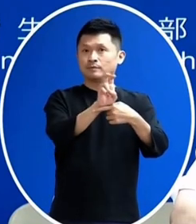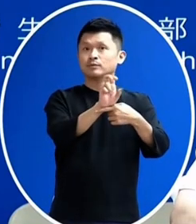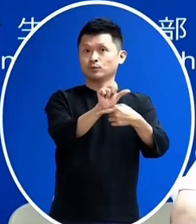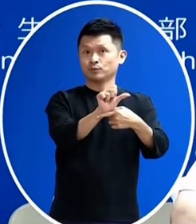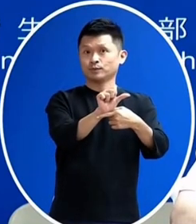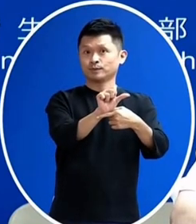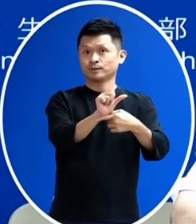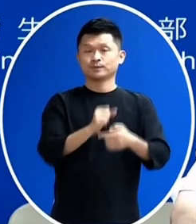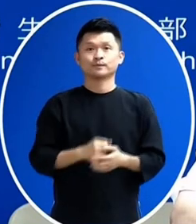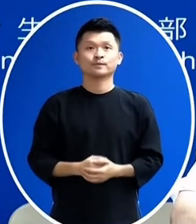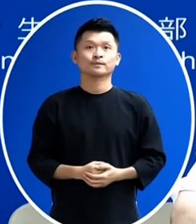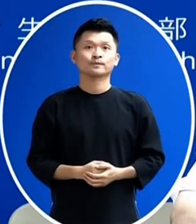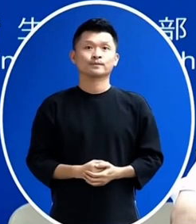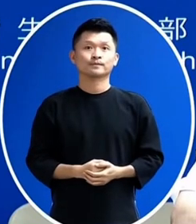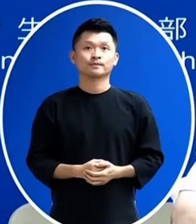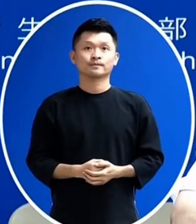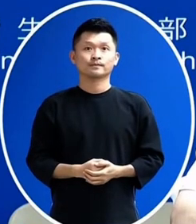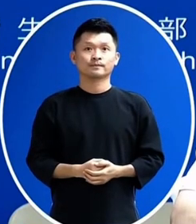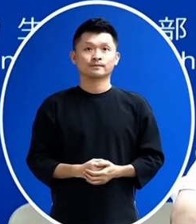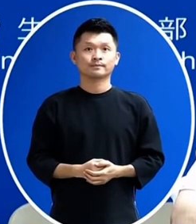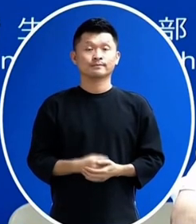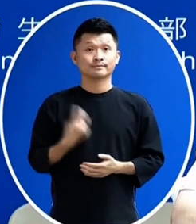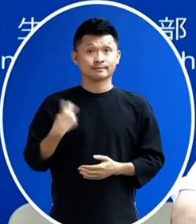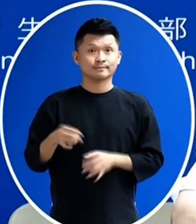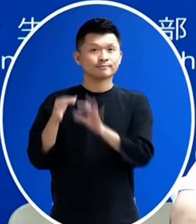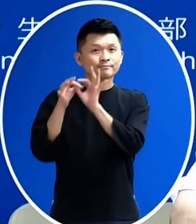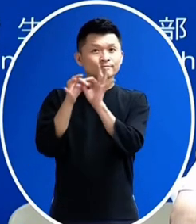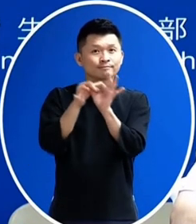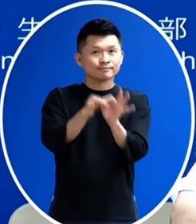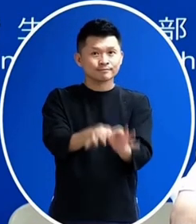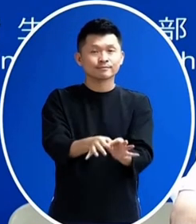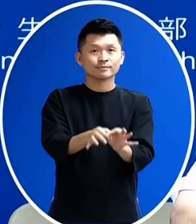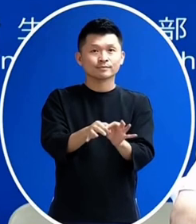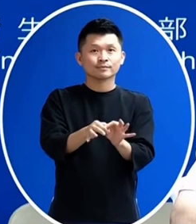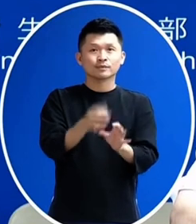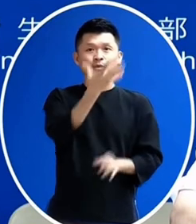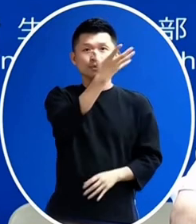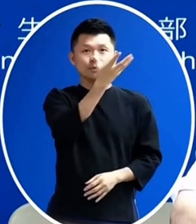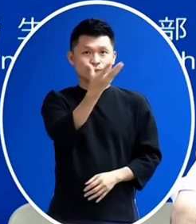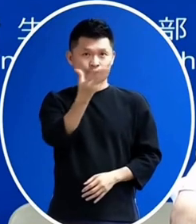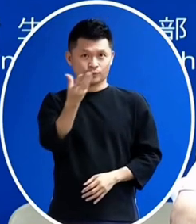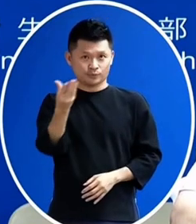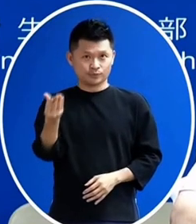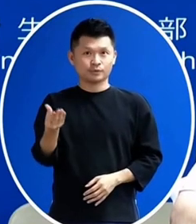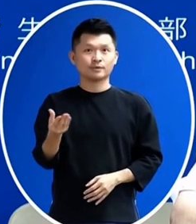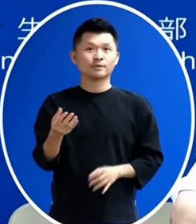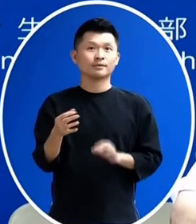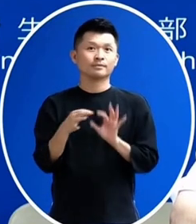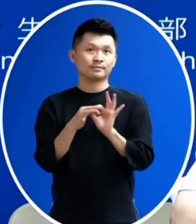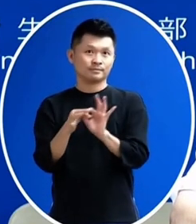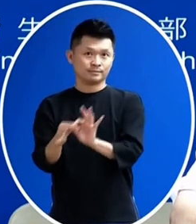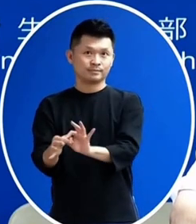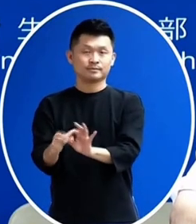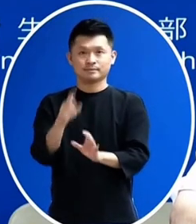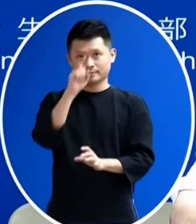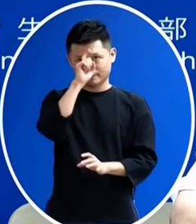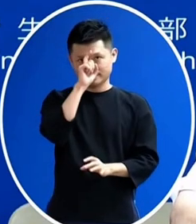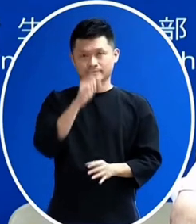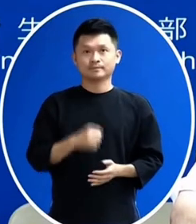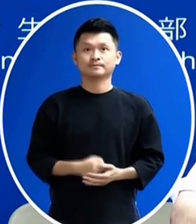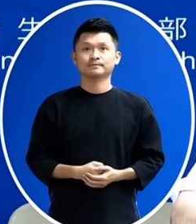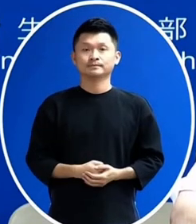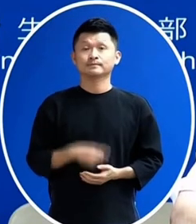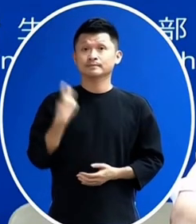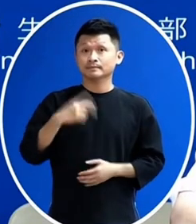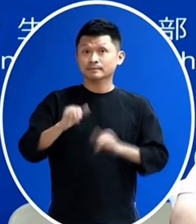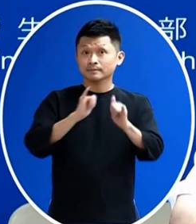左右。同样的，这也是延续着这下降的一个趋势，我们也期待这种趋势能够持续。那也提